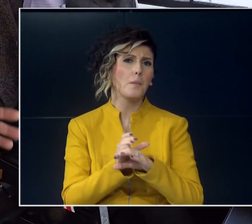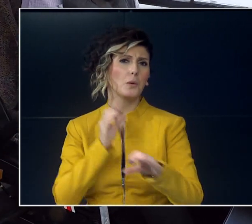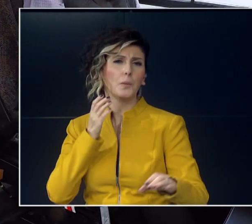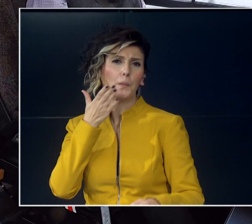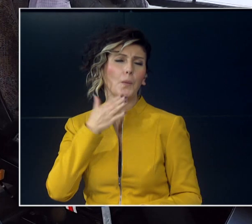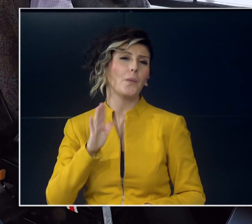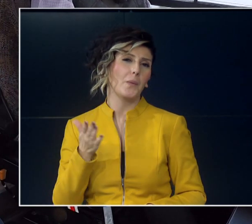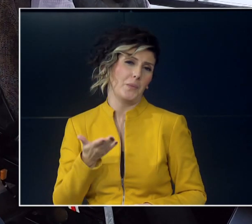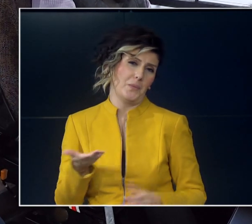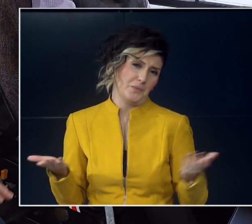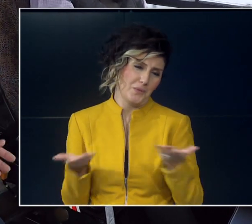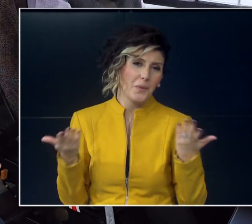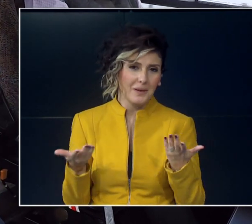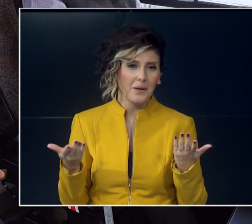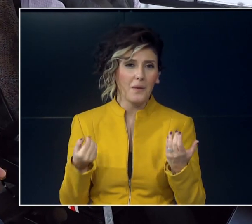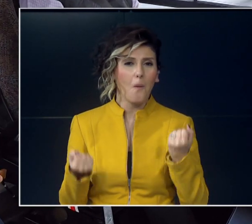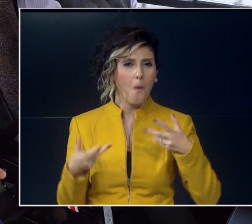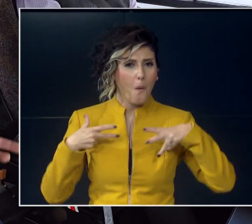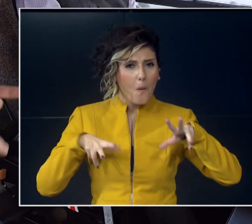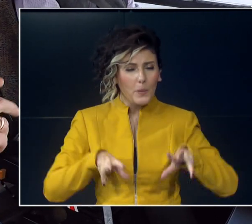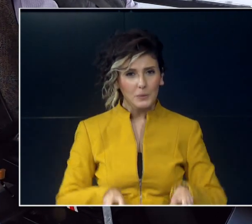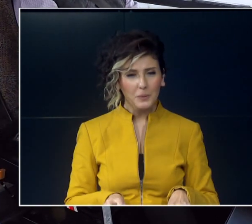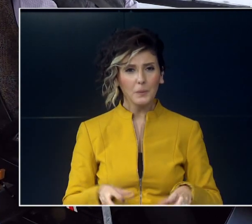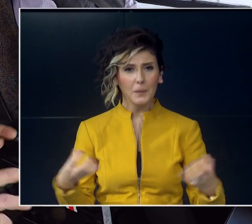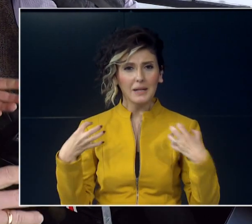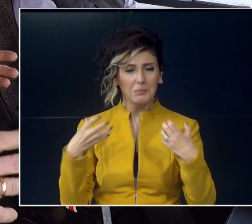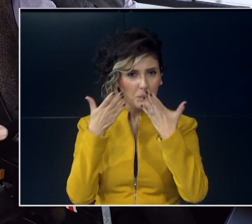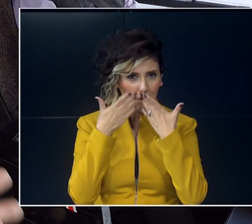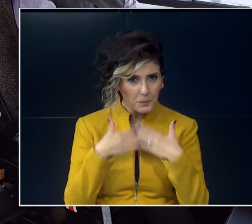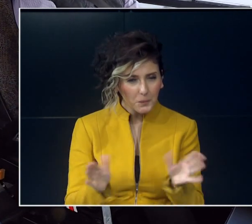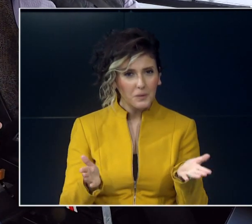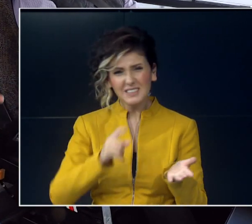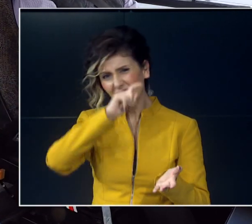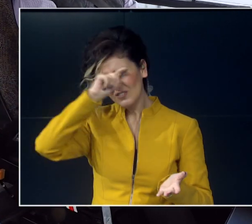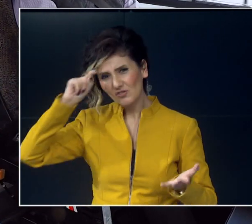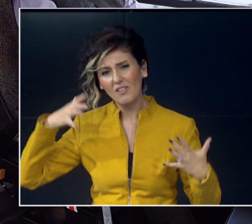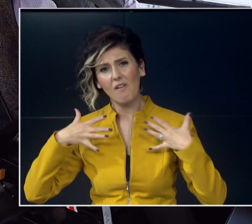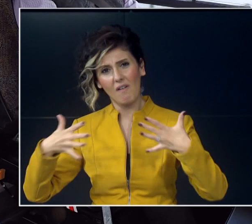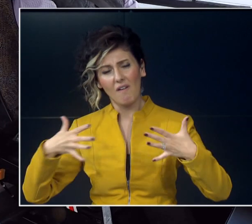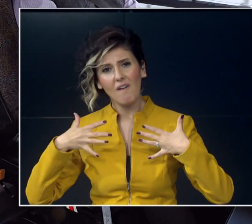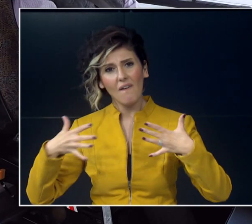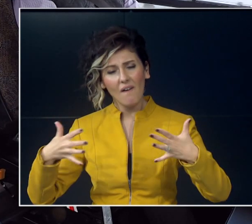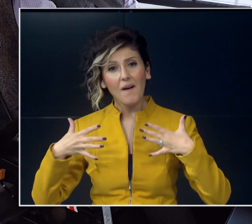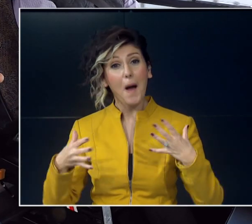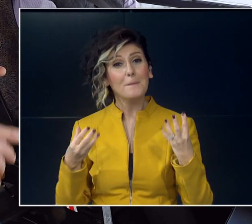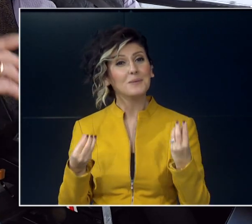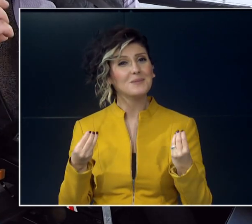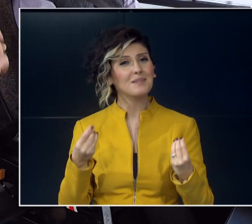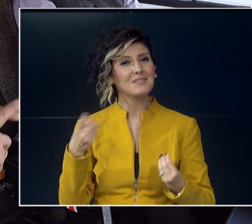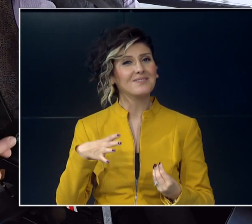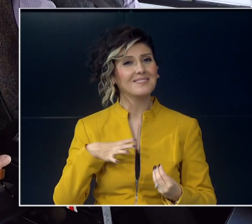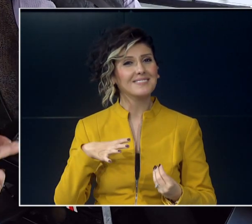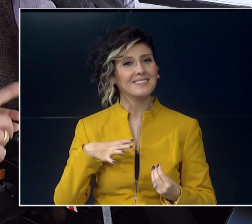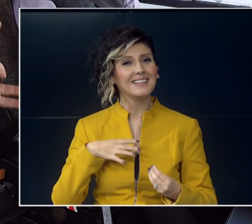otobüslerde de var. Oturduk, klima yok, sıcak. Ama böyle bir güzel bir şey var. O